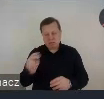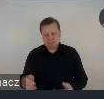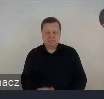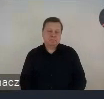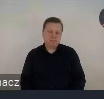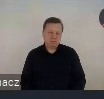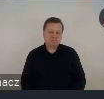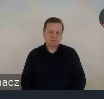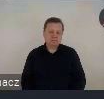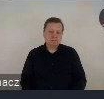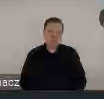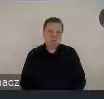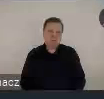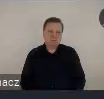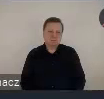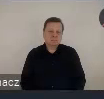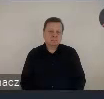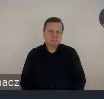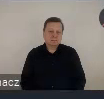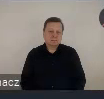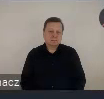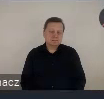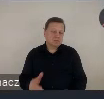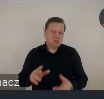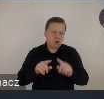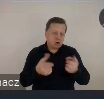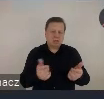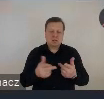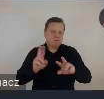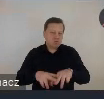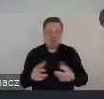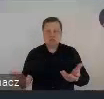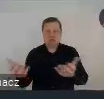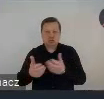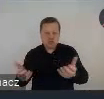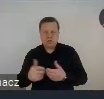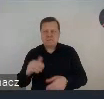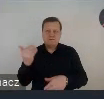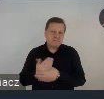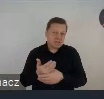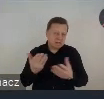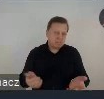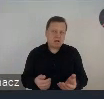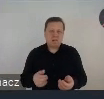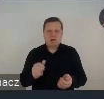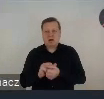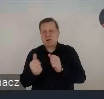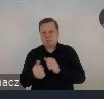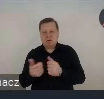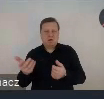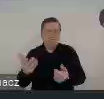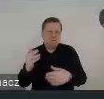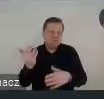reprezentować jakąś organizację, fundację, stowarzyszenie, firmę, przedsiębiorcę,